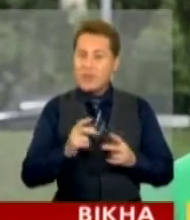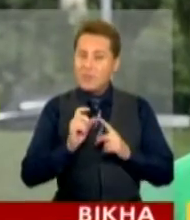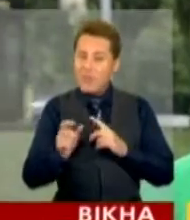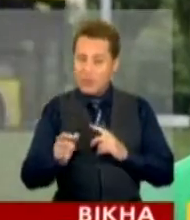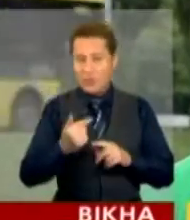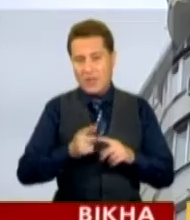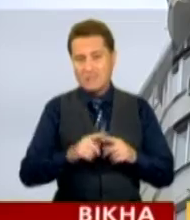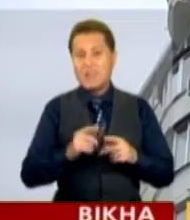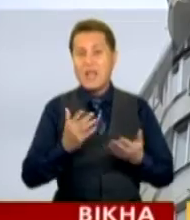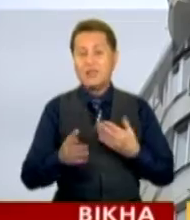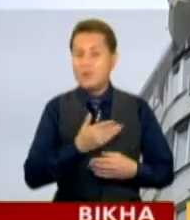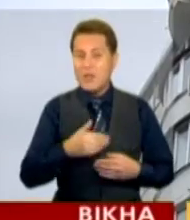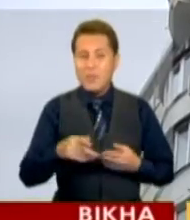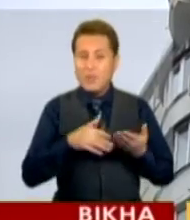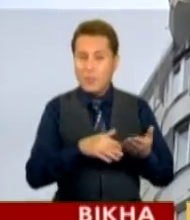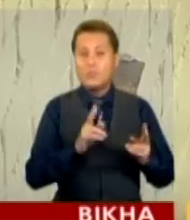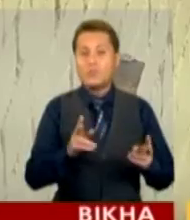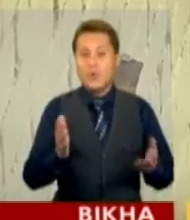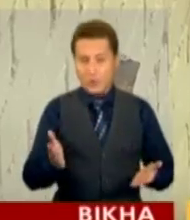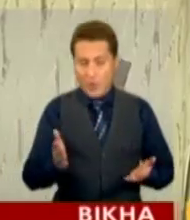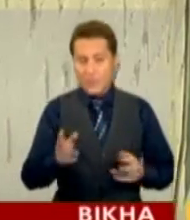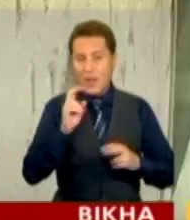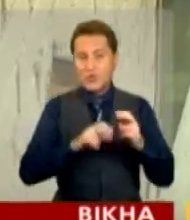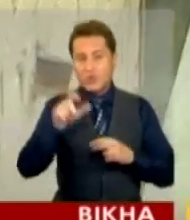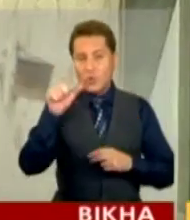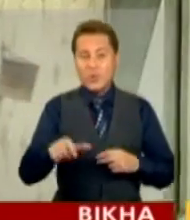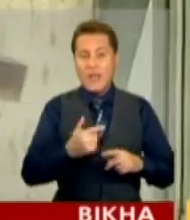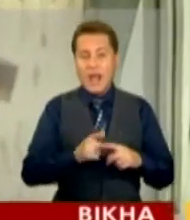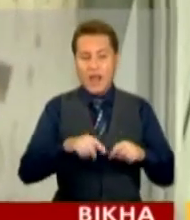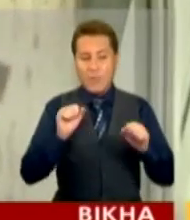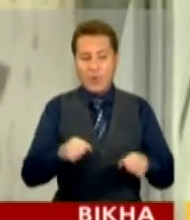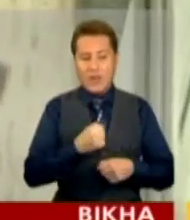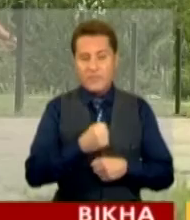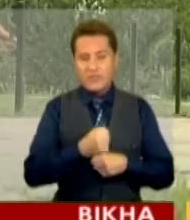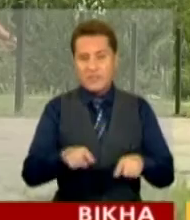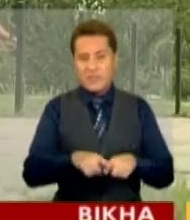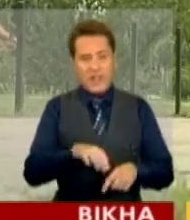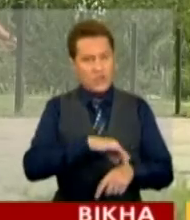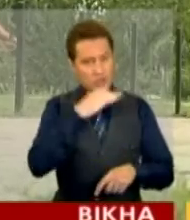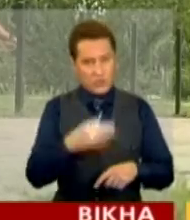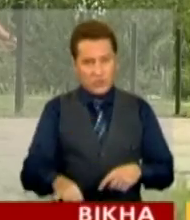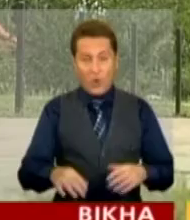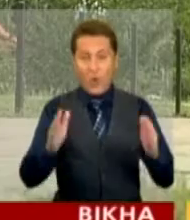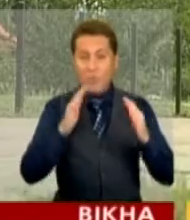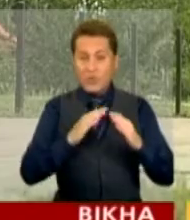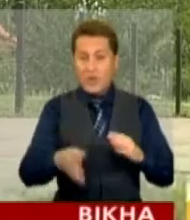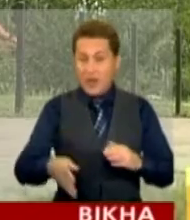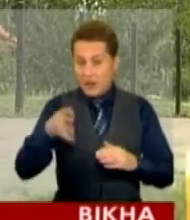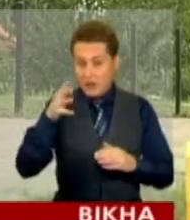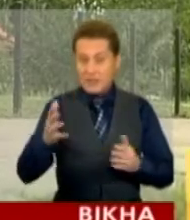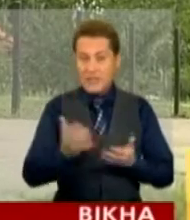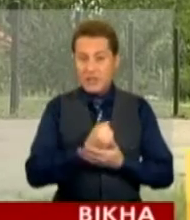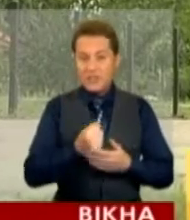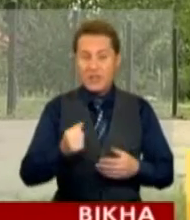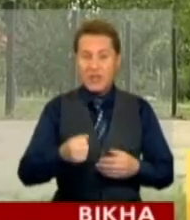це. Якщо не ми, то хто? Тим часом волонтери зараз розшукують людину, що могла вчинити так жорстоко. Будинок, під яким знайшли кошеня,